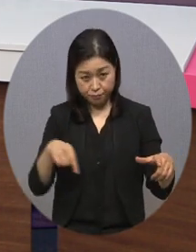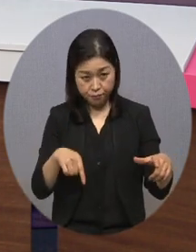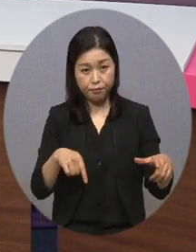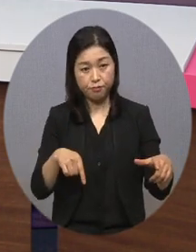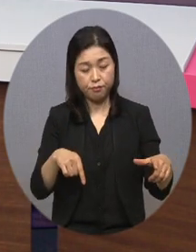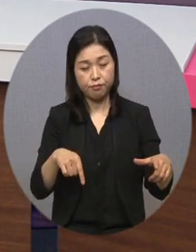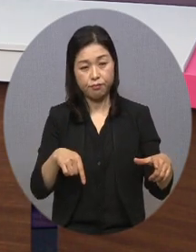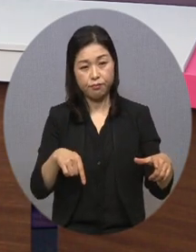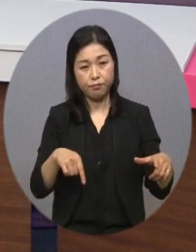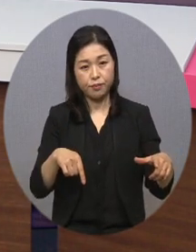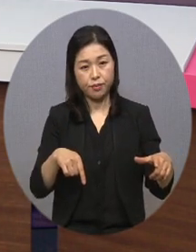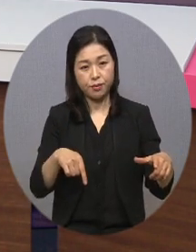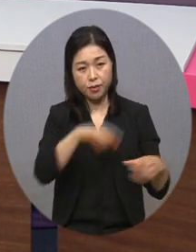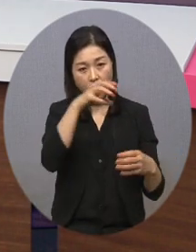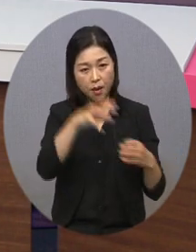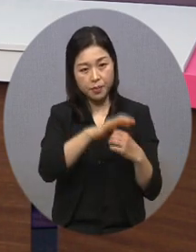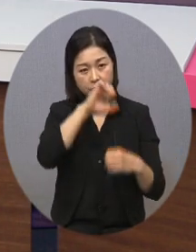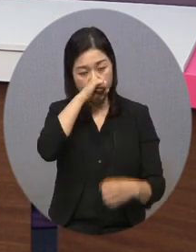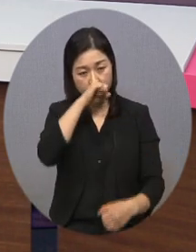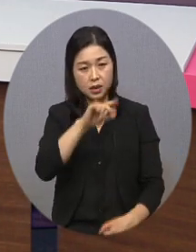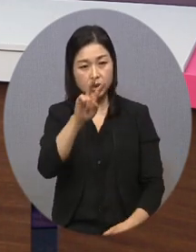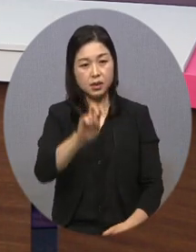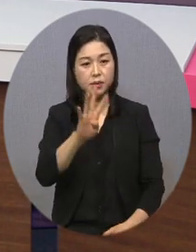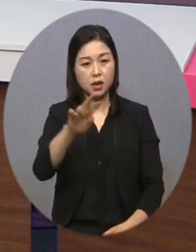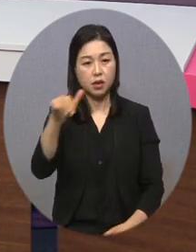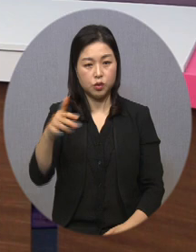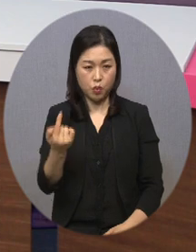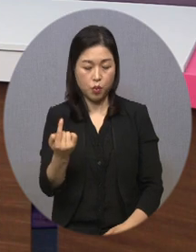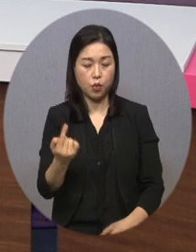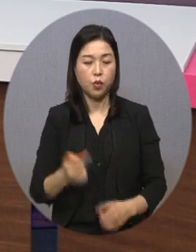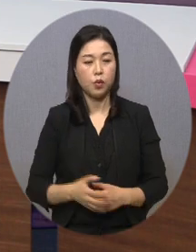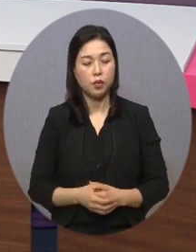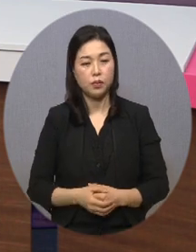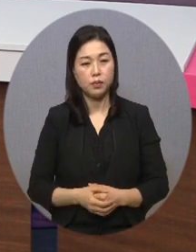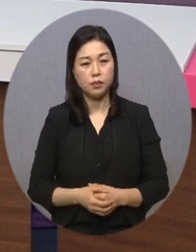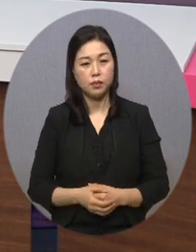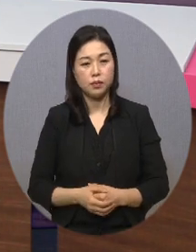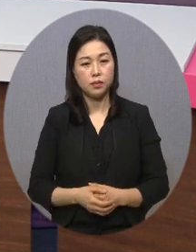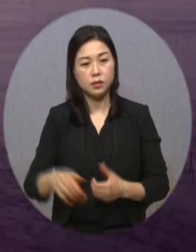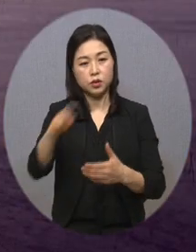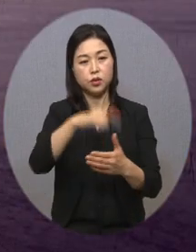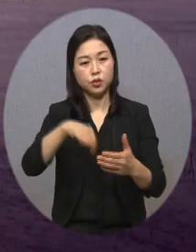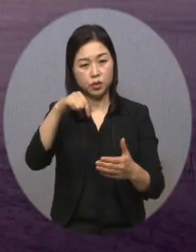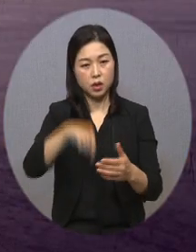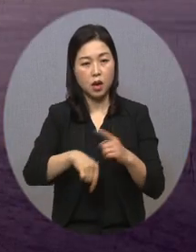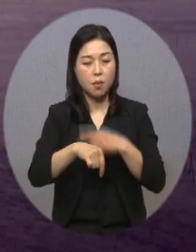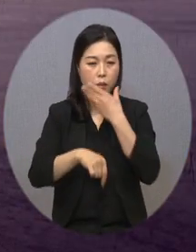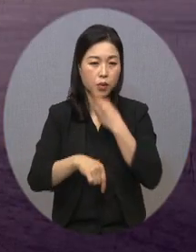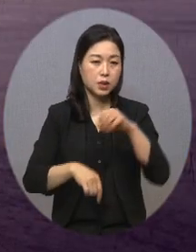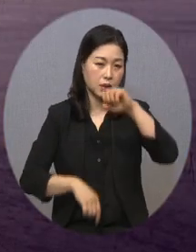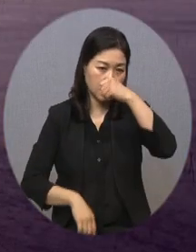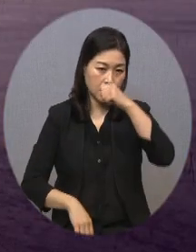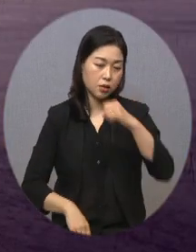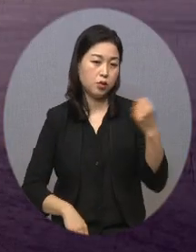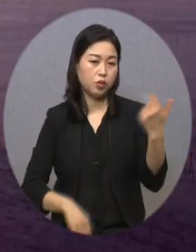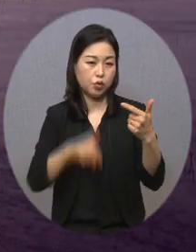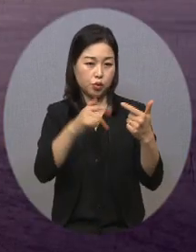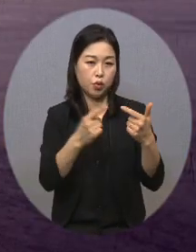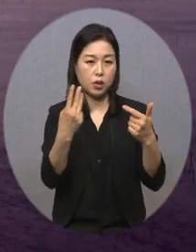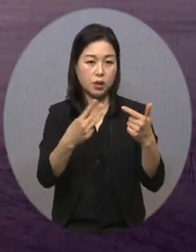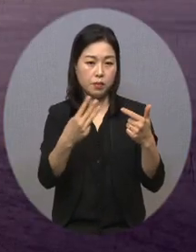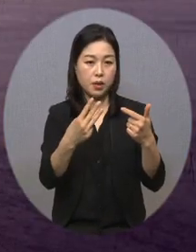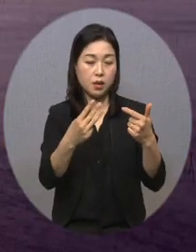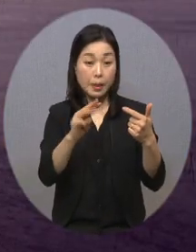전라남도 전체 총 예산이 약 24조 정도 되고 있습니다. 그중에 복지 예산은 6조 한